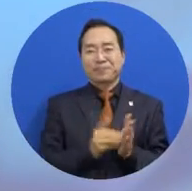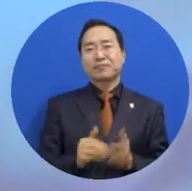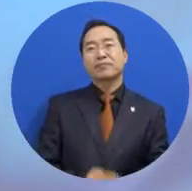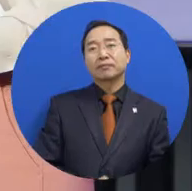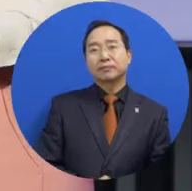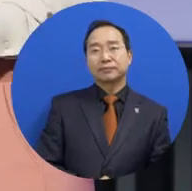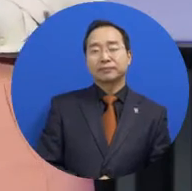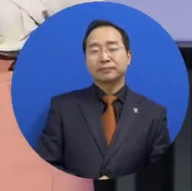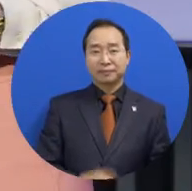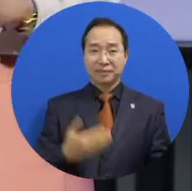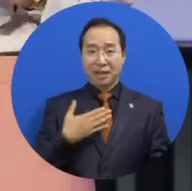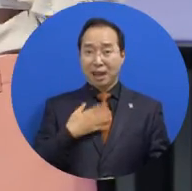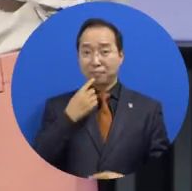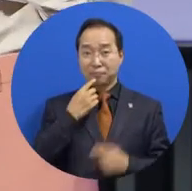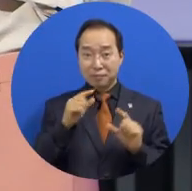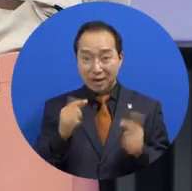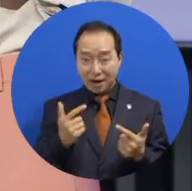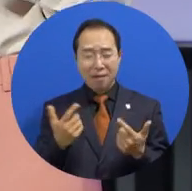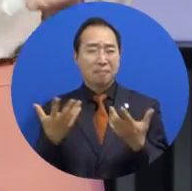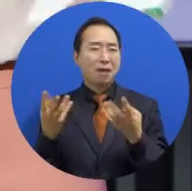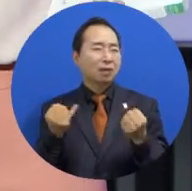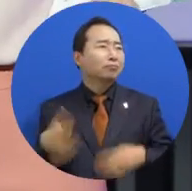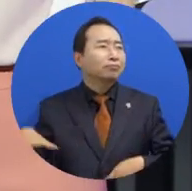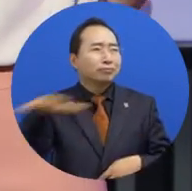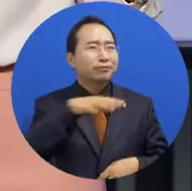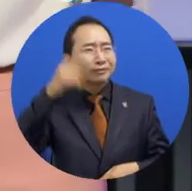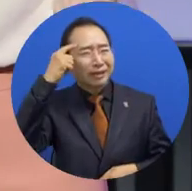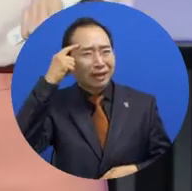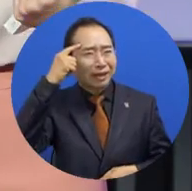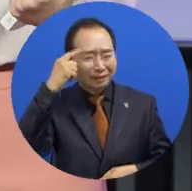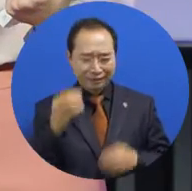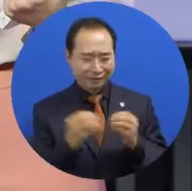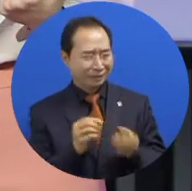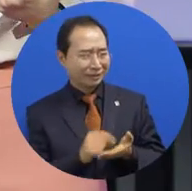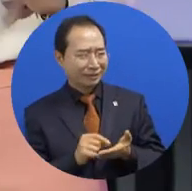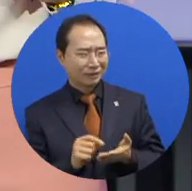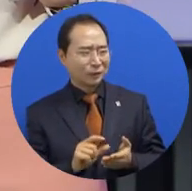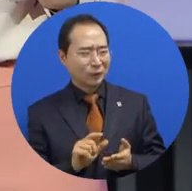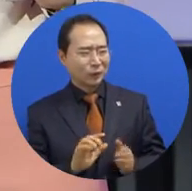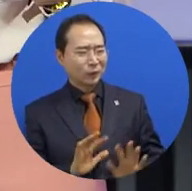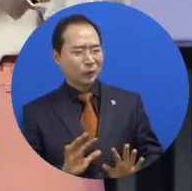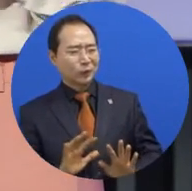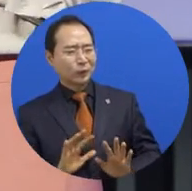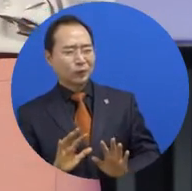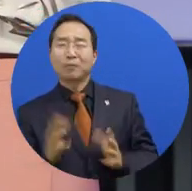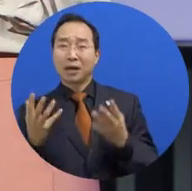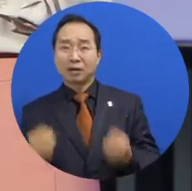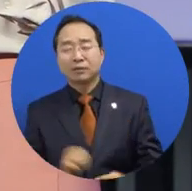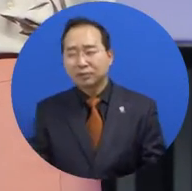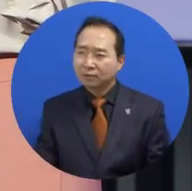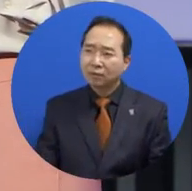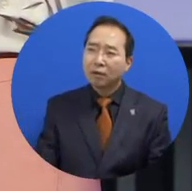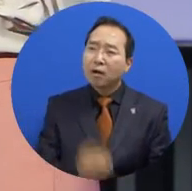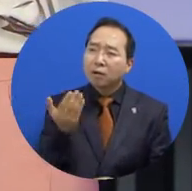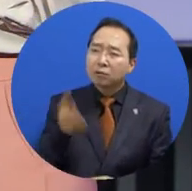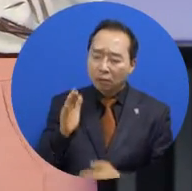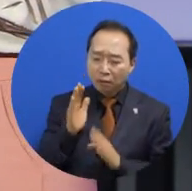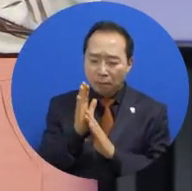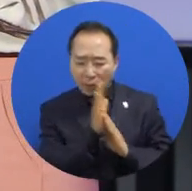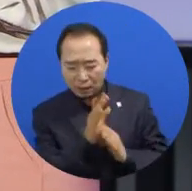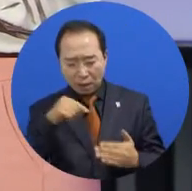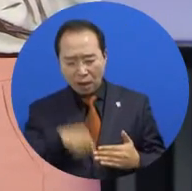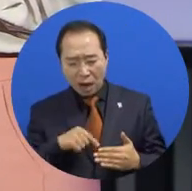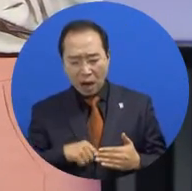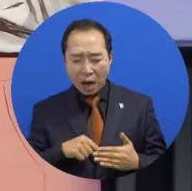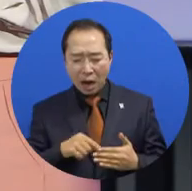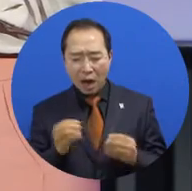겁니다. 사실 저뿐만 아니라 많은 분들이 글쓰기 하면 피하고 싶다라는 생각을 근데 사실 또 되게